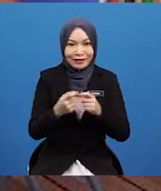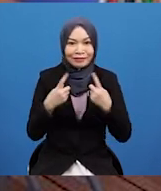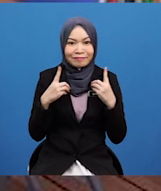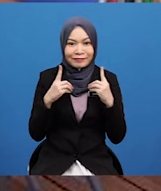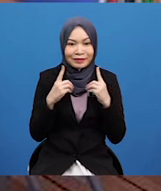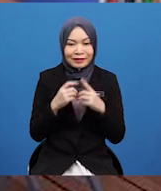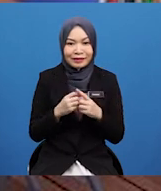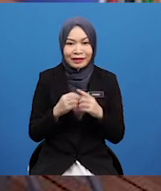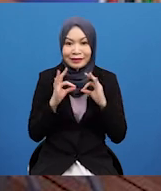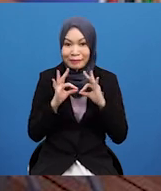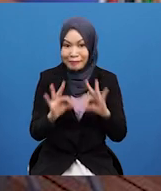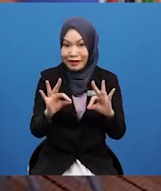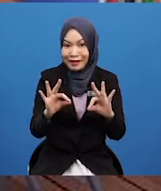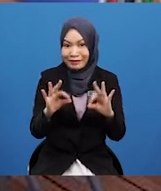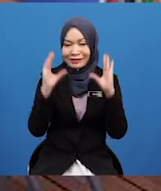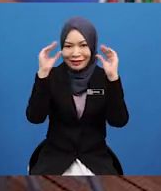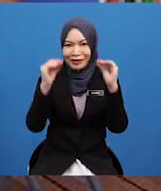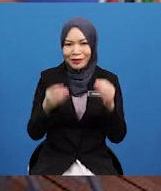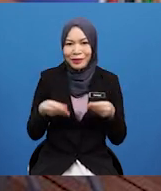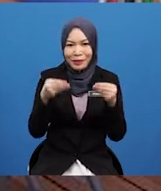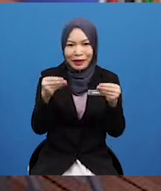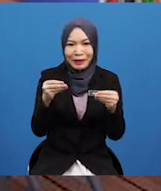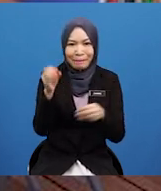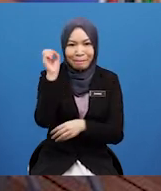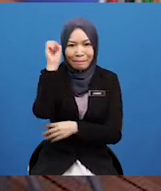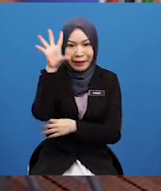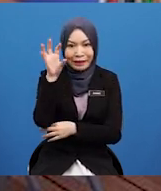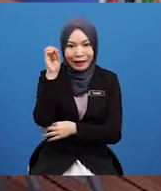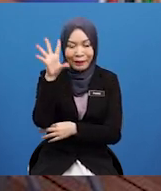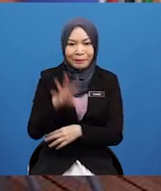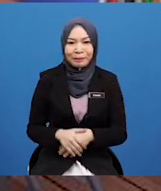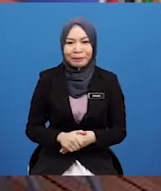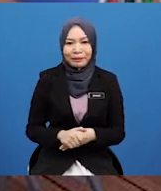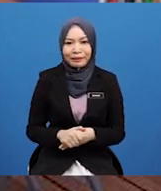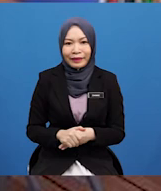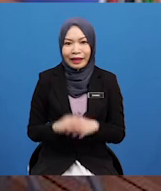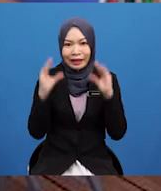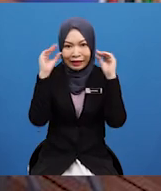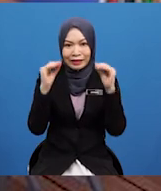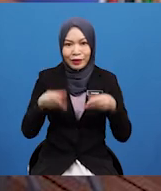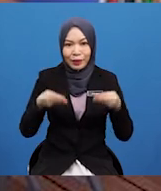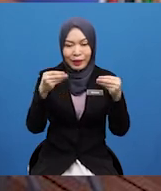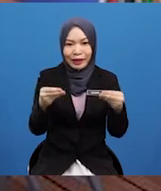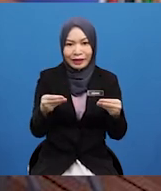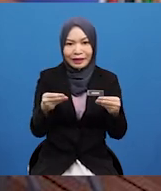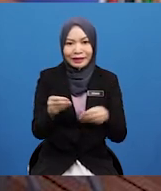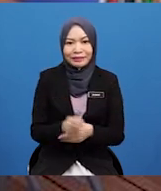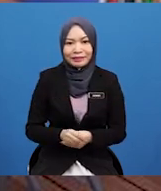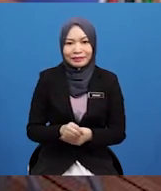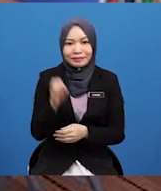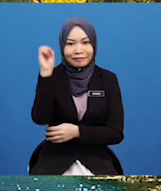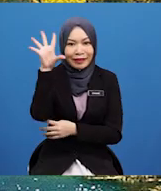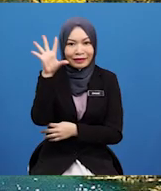beri ganjaran bintang. Satu markah mewakili satu bintang. Berapa banyak bintang yang pelajar